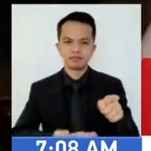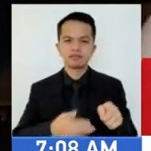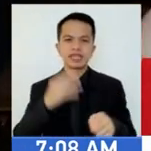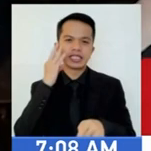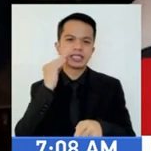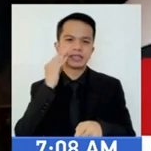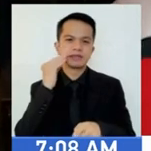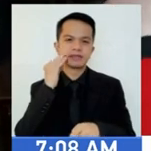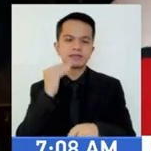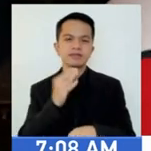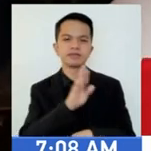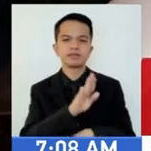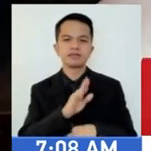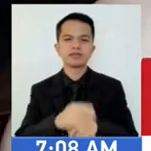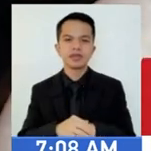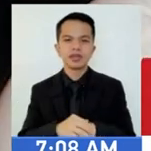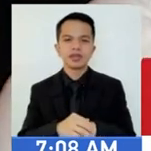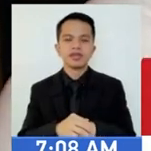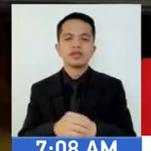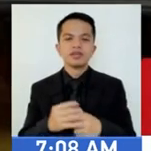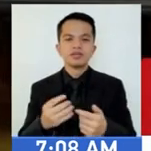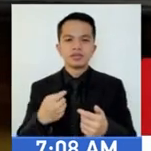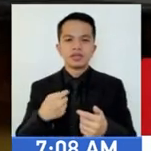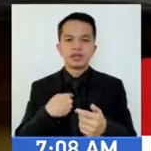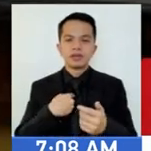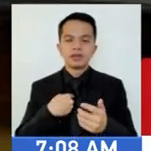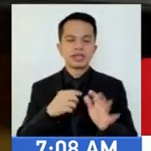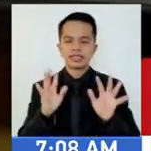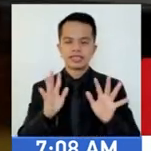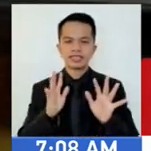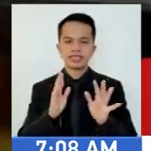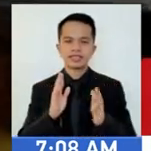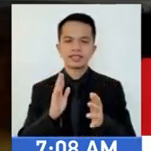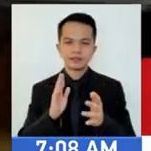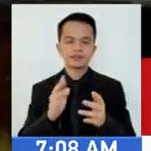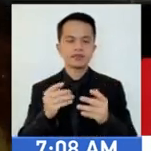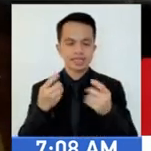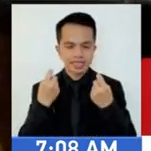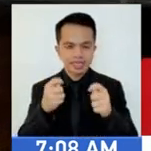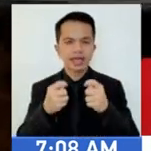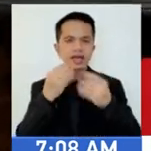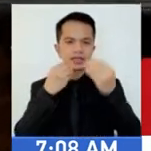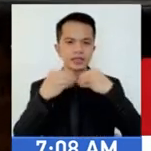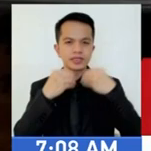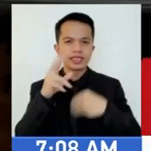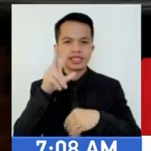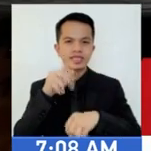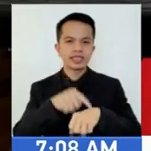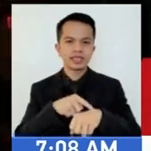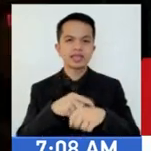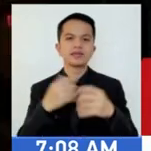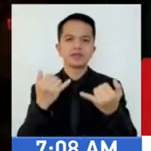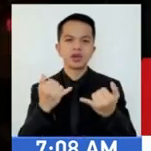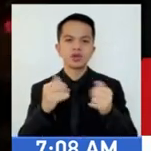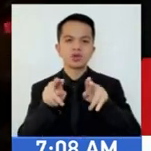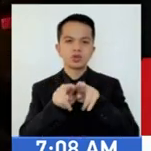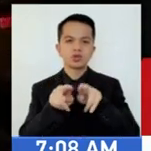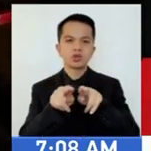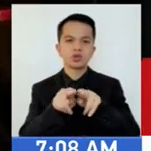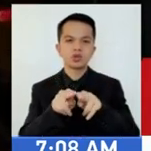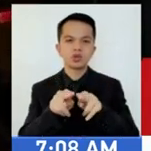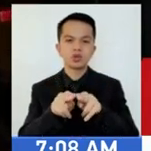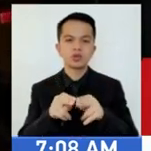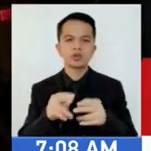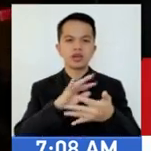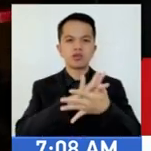niya raw itong maulit, kaya nagsusumikap siya araw-araw para makakain ng 3 beses, ngayong balik normal na halos ang lahat. Mahirap daw